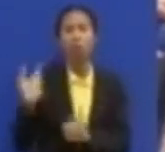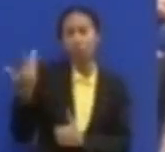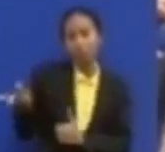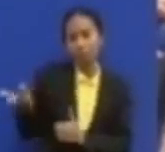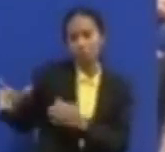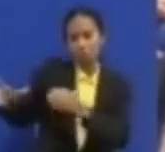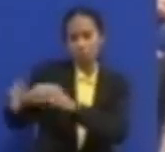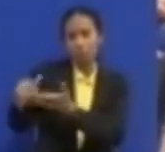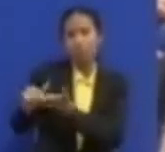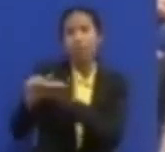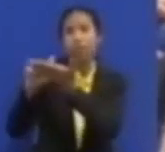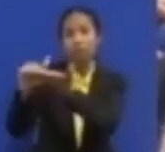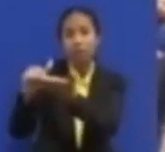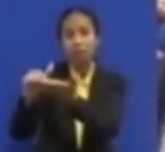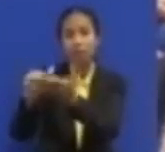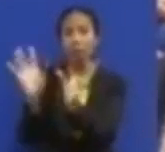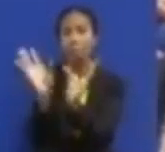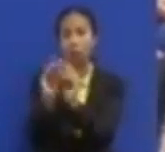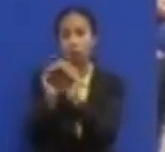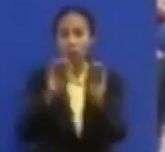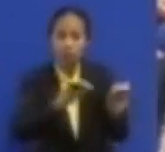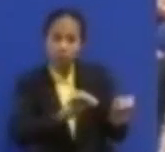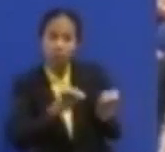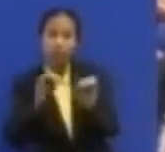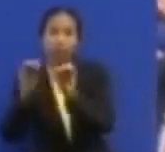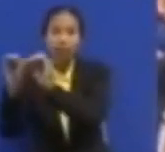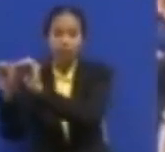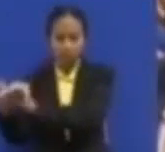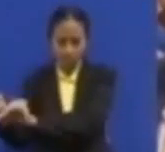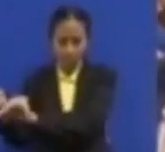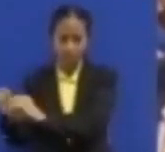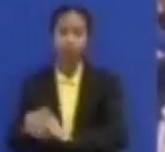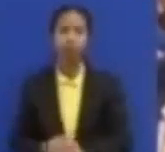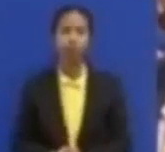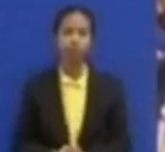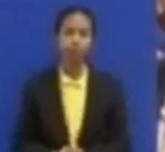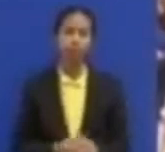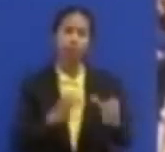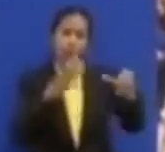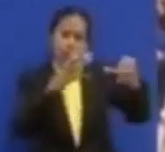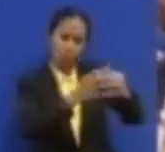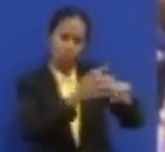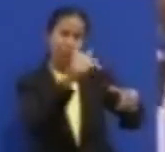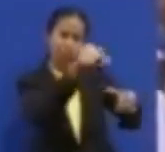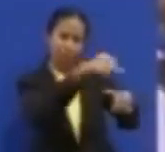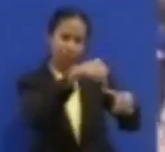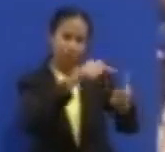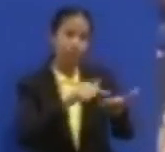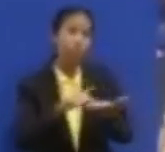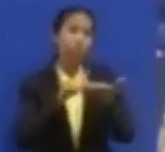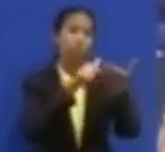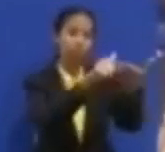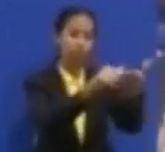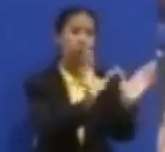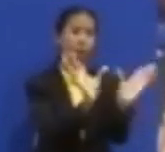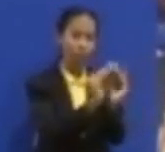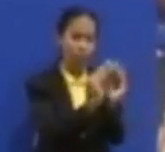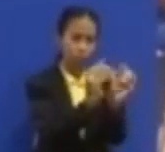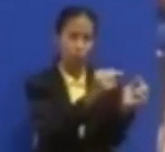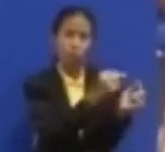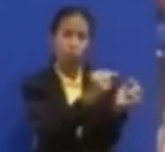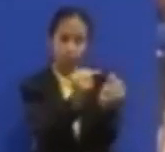ให้เลื่อนการประชุมระเบียบวาระออกไปก่อนอีกฝ่ายหนึ่งเสนอว่าให้ดำเนินการตามเรียว